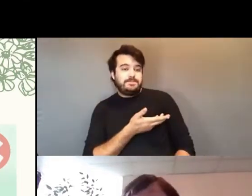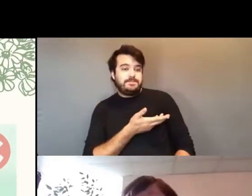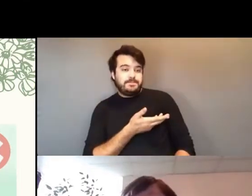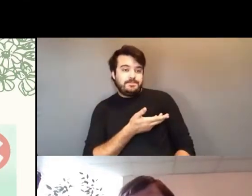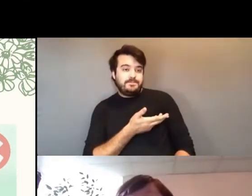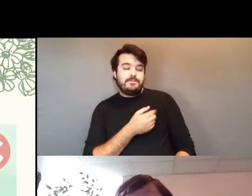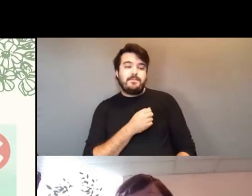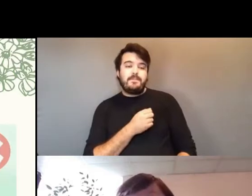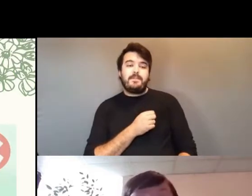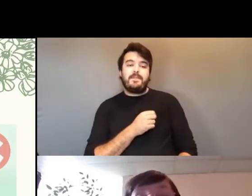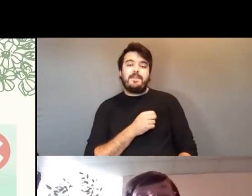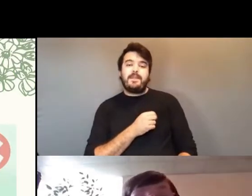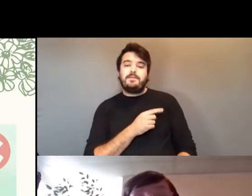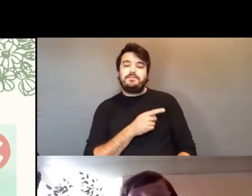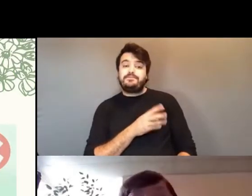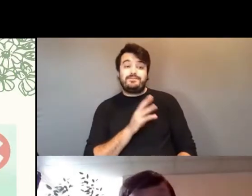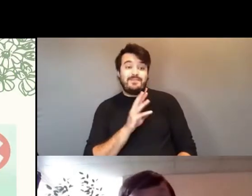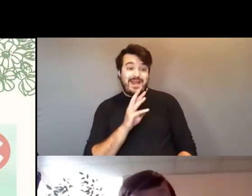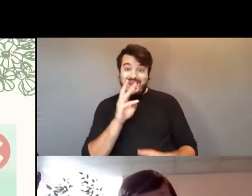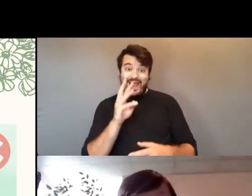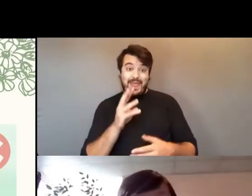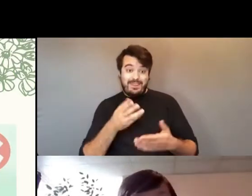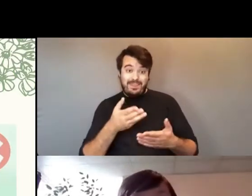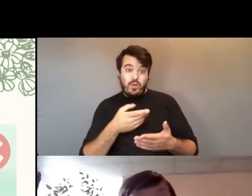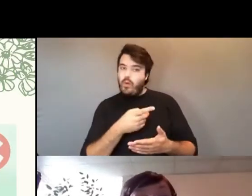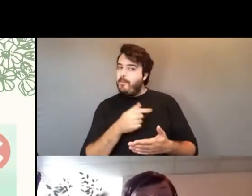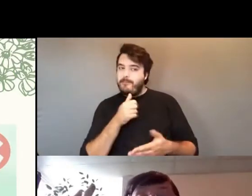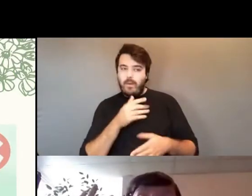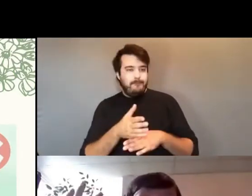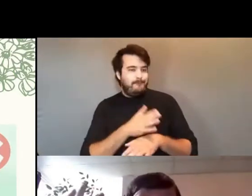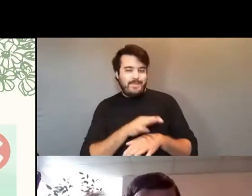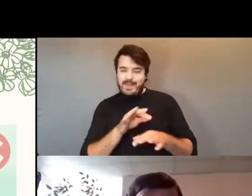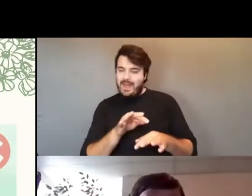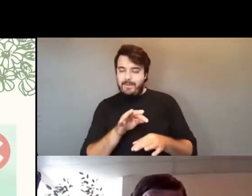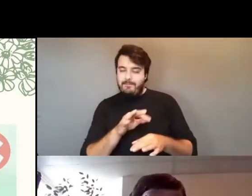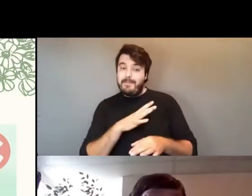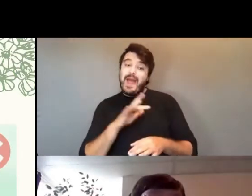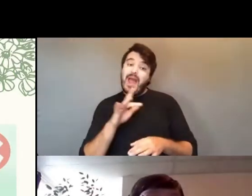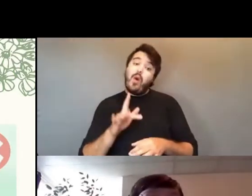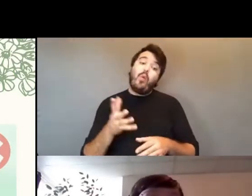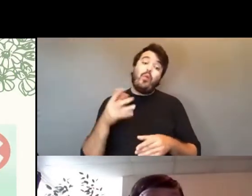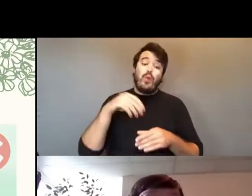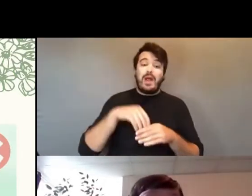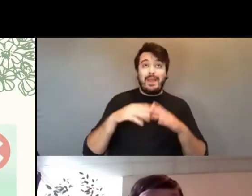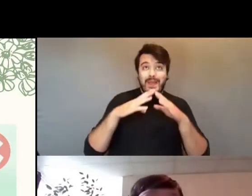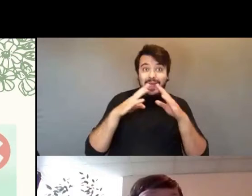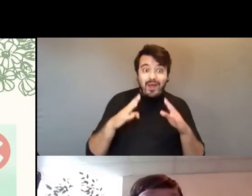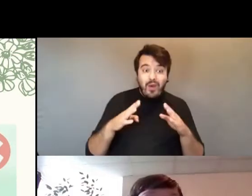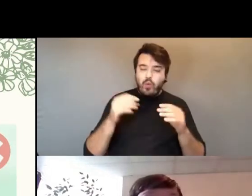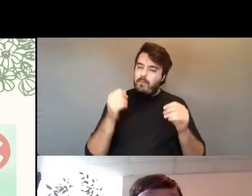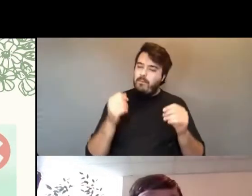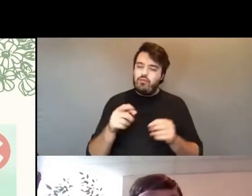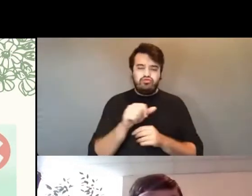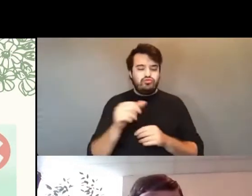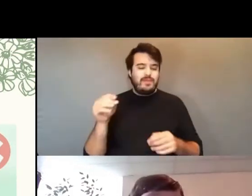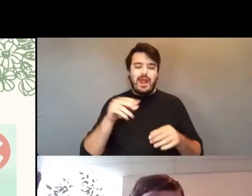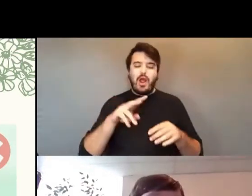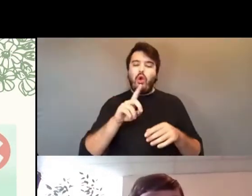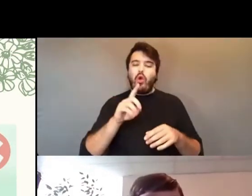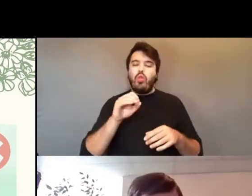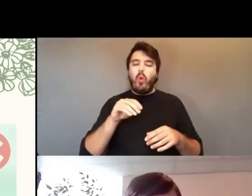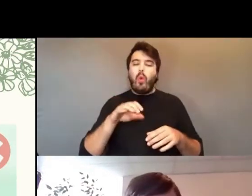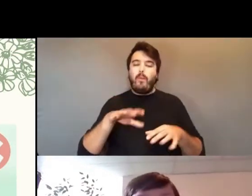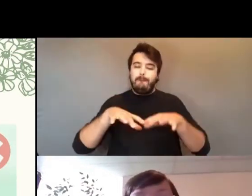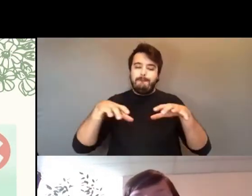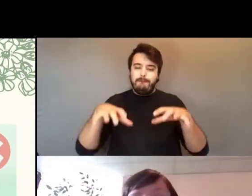par exemple, ces graines-là n'auront pas été pré-trempées, mais parce que c'est fait à l'intérieur, vous pouvez juste mettre un dôme dessus qui est comme